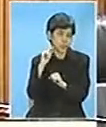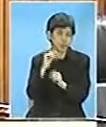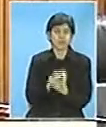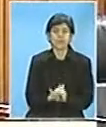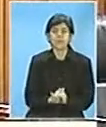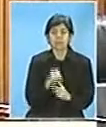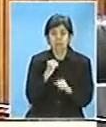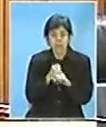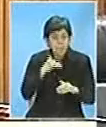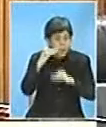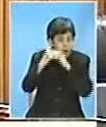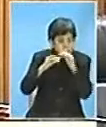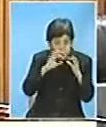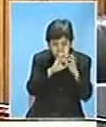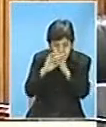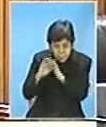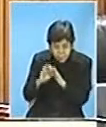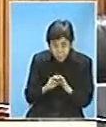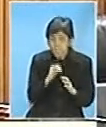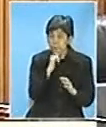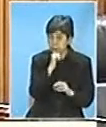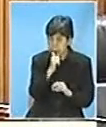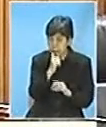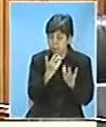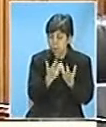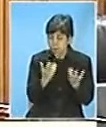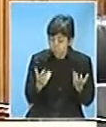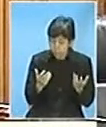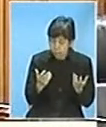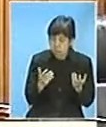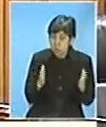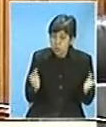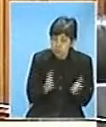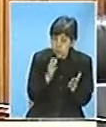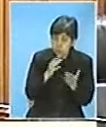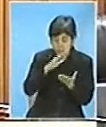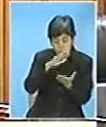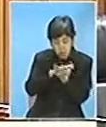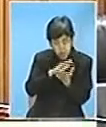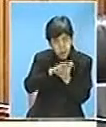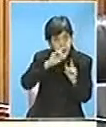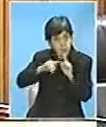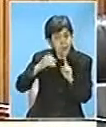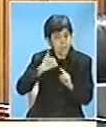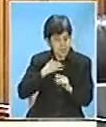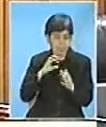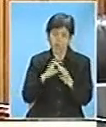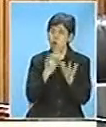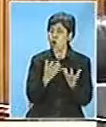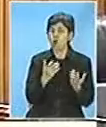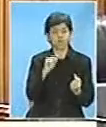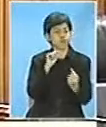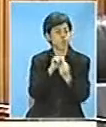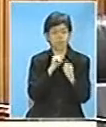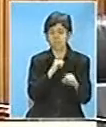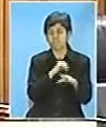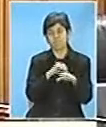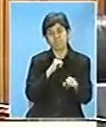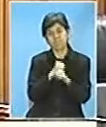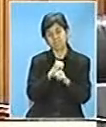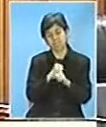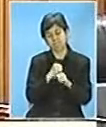าอย่างครบวงจรส่งเสริมให้อุปกรณ์และสถานอาคารให้มีใช้อุปกรณ์ที่มีประสิทธิภา